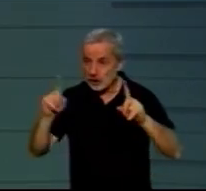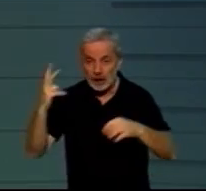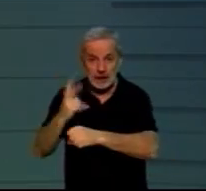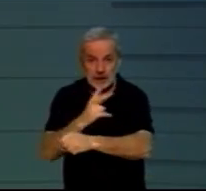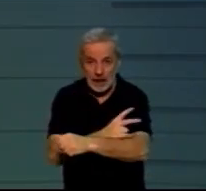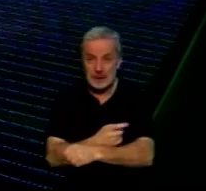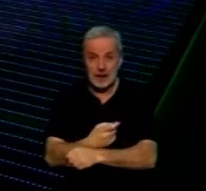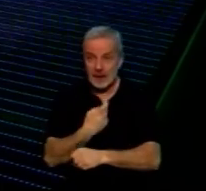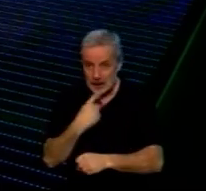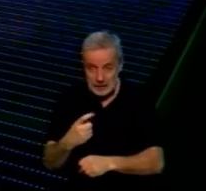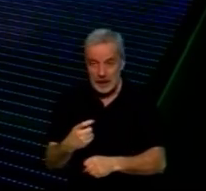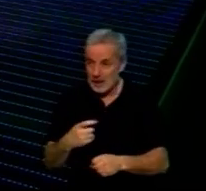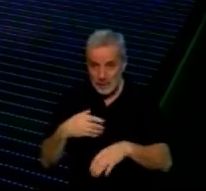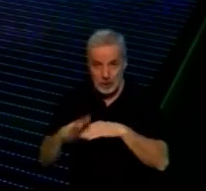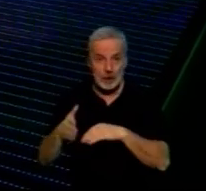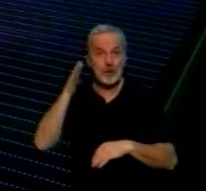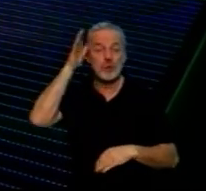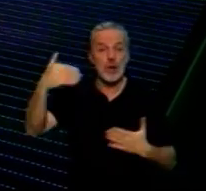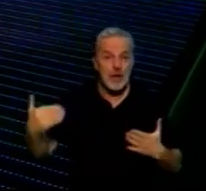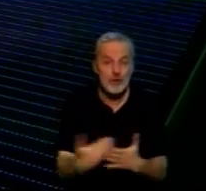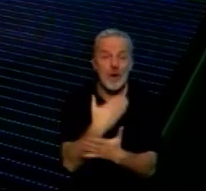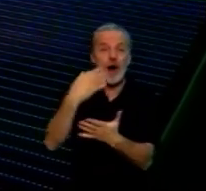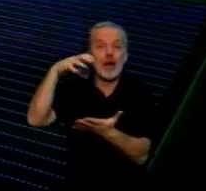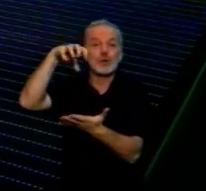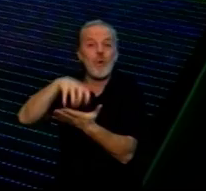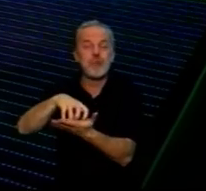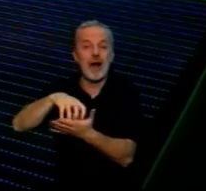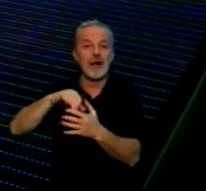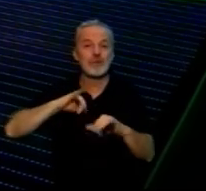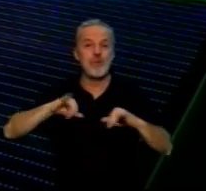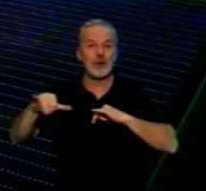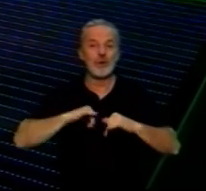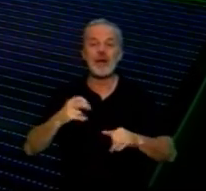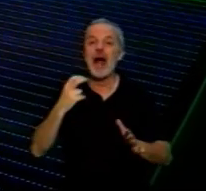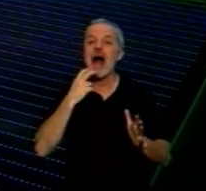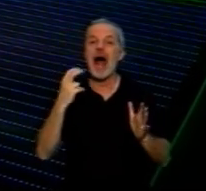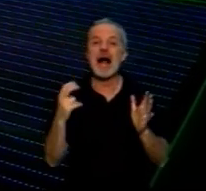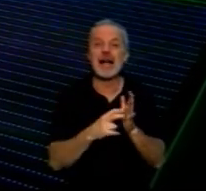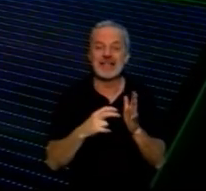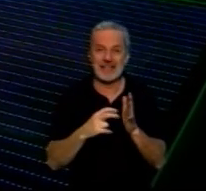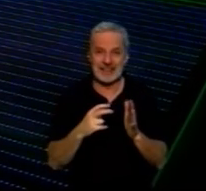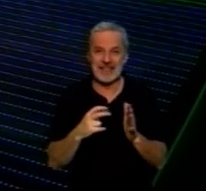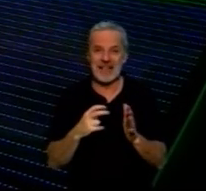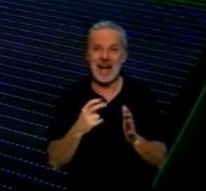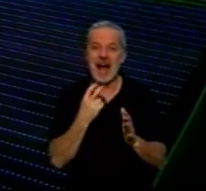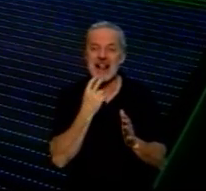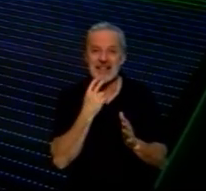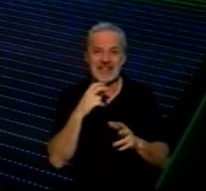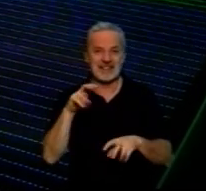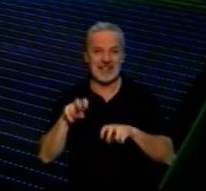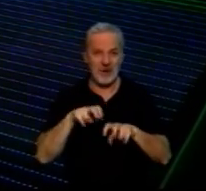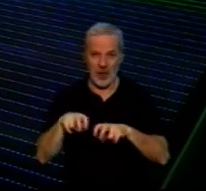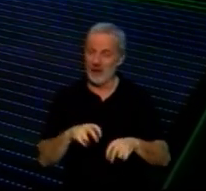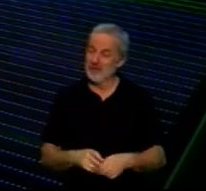pokračovat, jestli máme opět novou cyklistickou disciplínu s úsměvem. Já si myslím, že opravdu cyklistika je prostě jeden